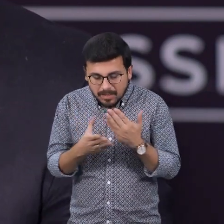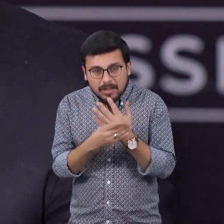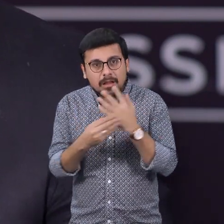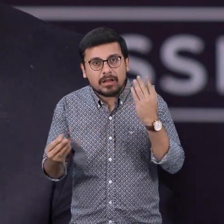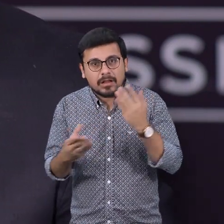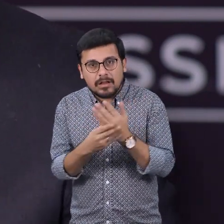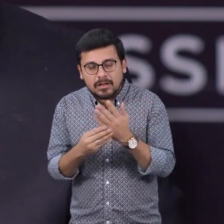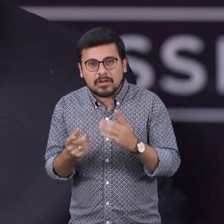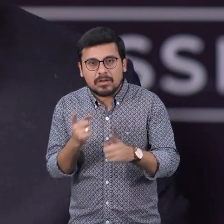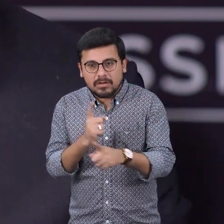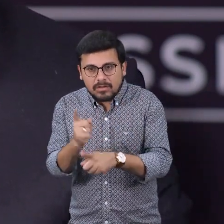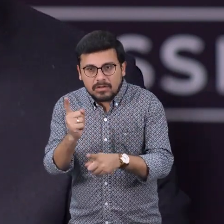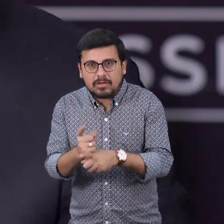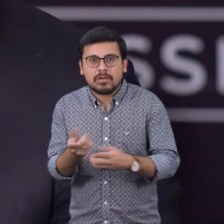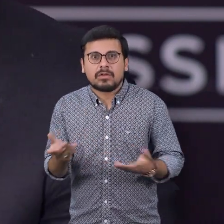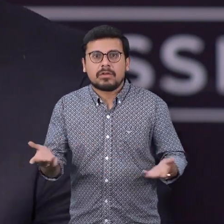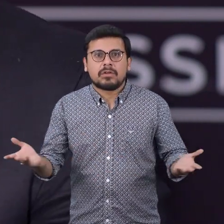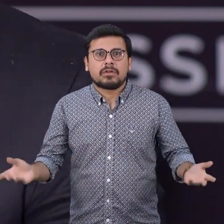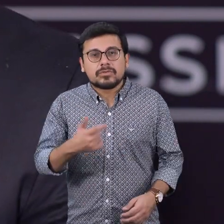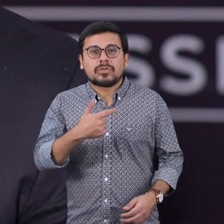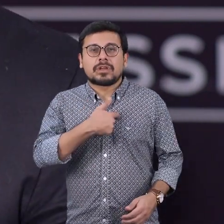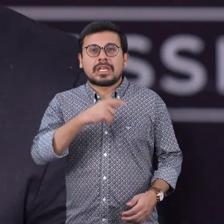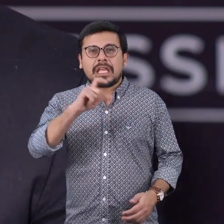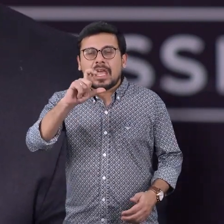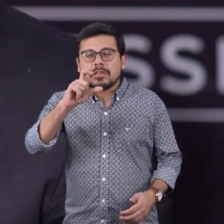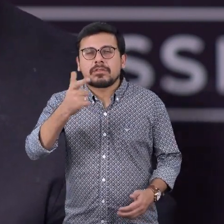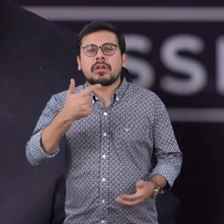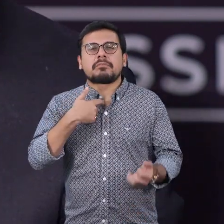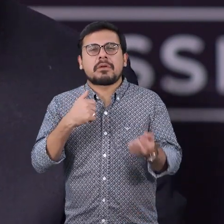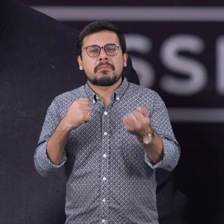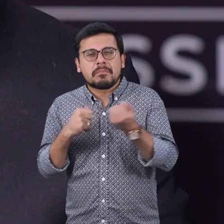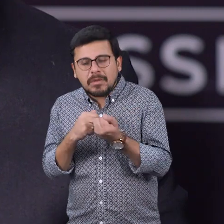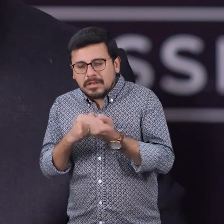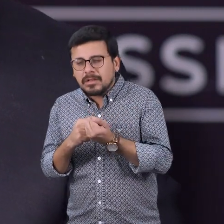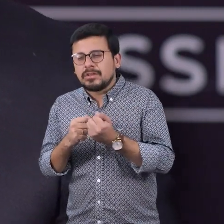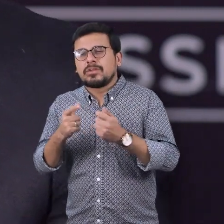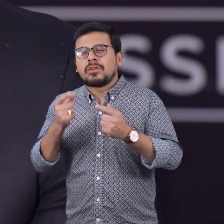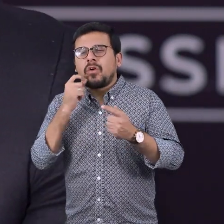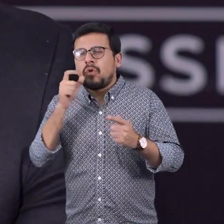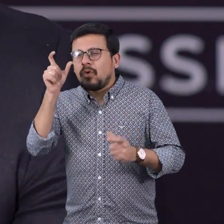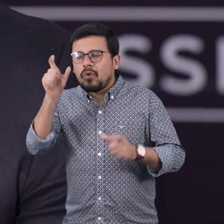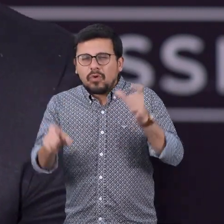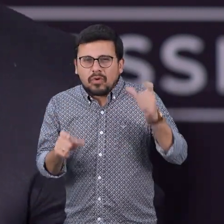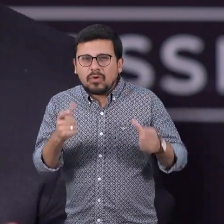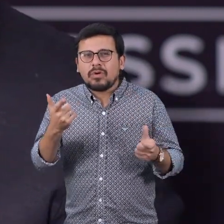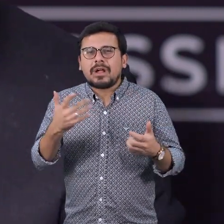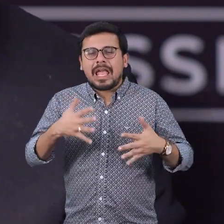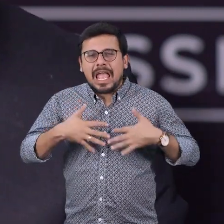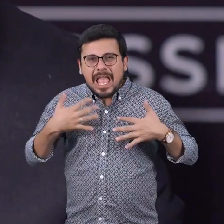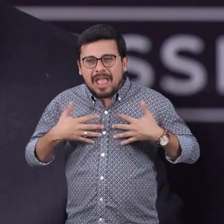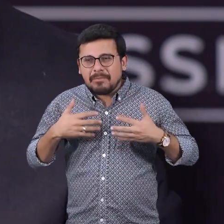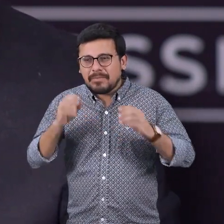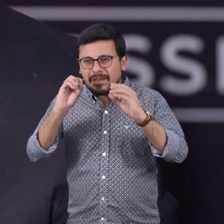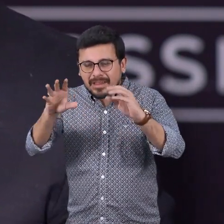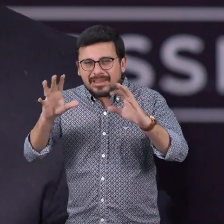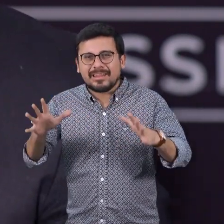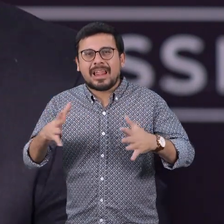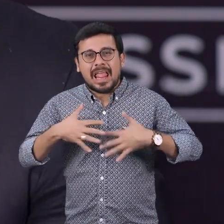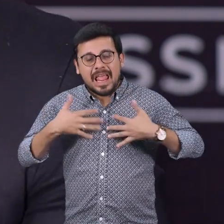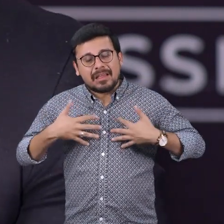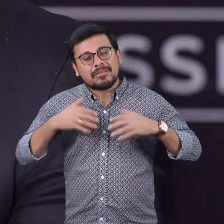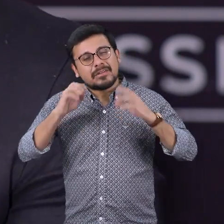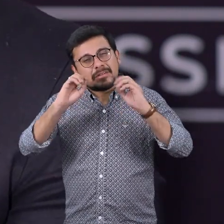اور آسانیاں پیدا کرنی ہیں. جتنی آسانیاں ہم لوگوں کے لیے پیدا کرتے ہیں اتنی آسانیاں ہمارے لیے اللہ تعالیٰ پیدا کرتے